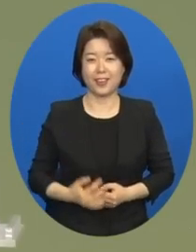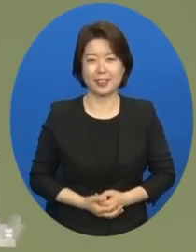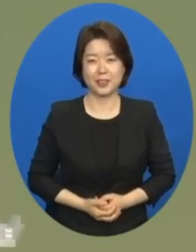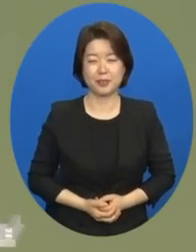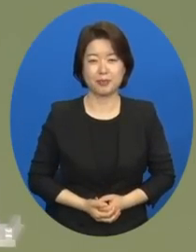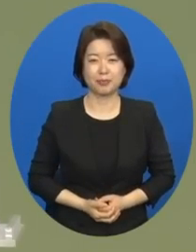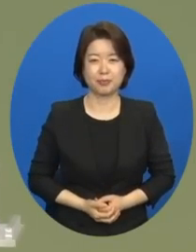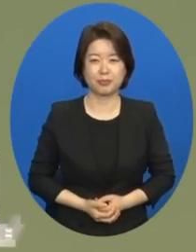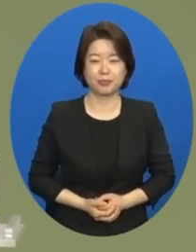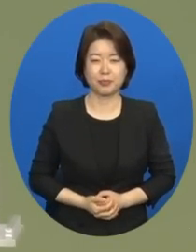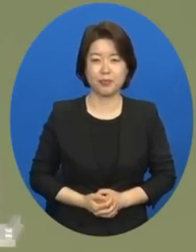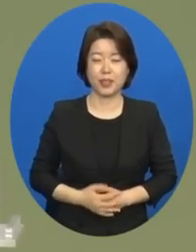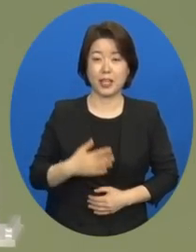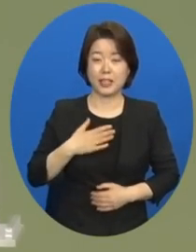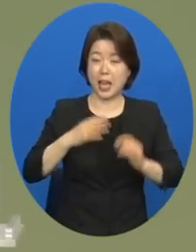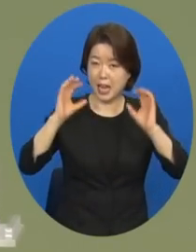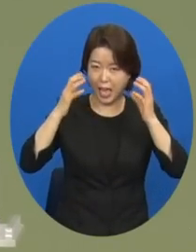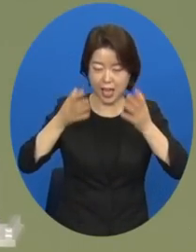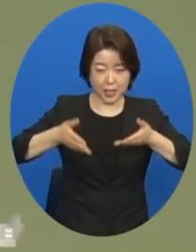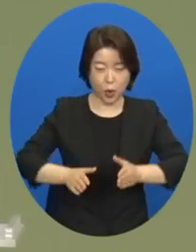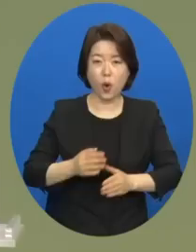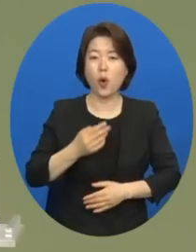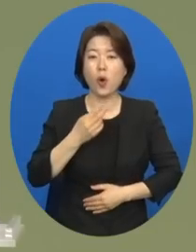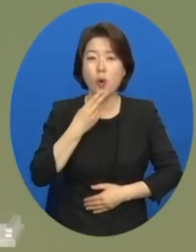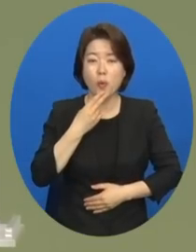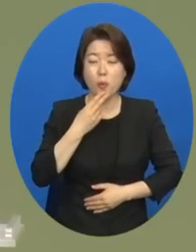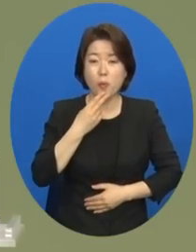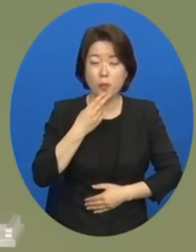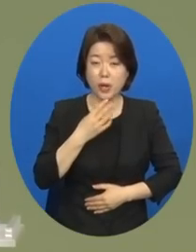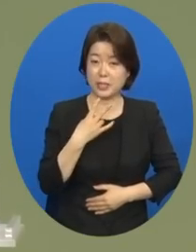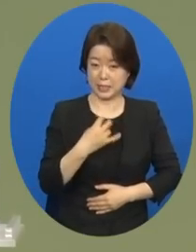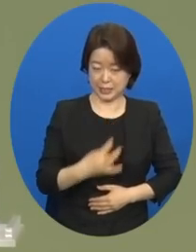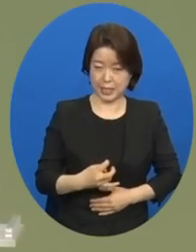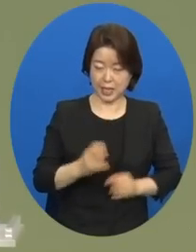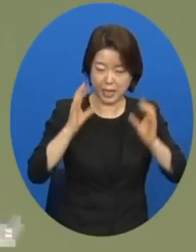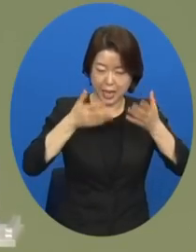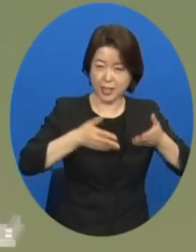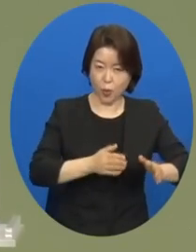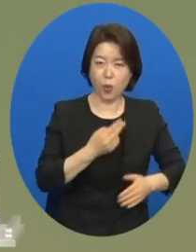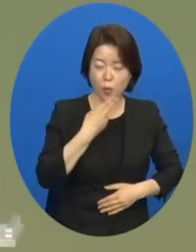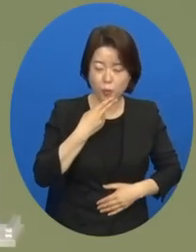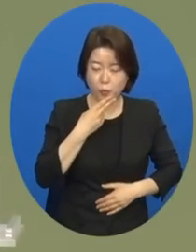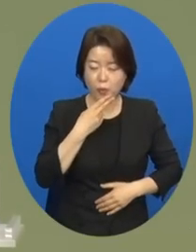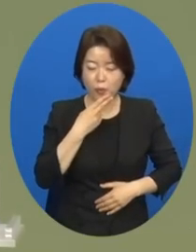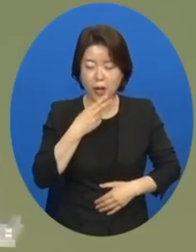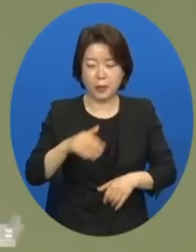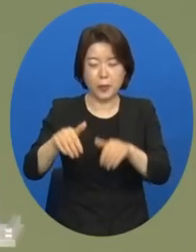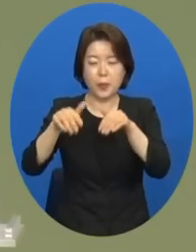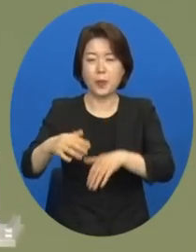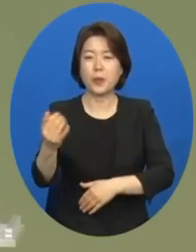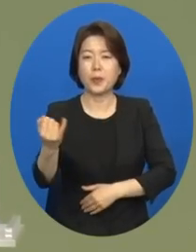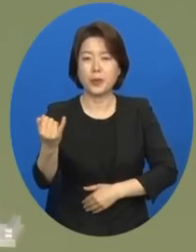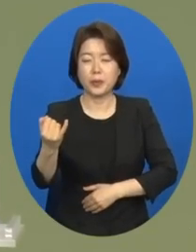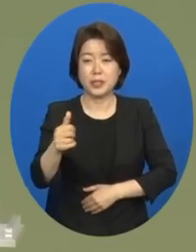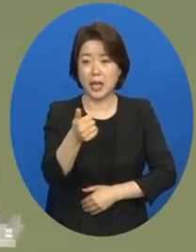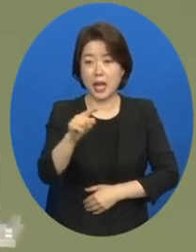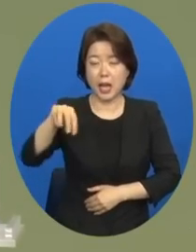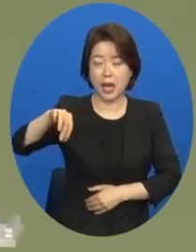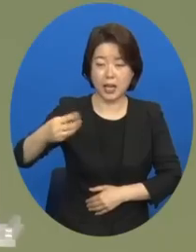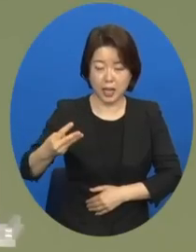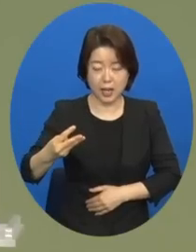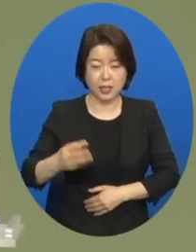이제 아이가 없으니까 사라가 여종인이 화가를 아브라함에게 첩으로 드려